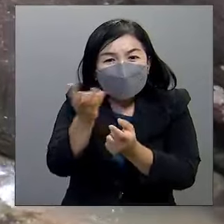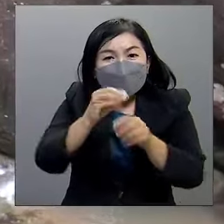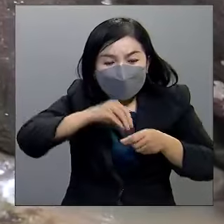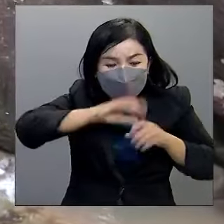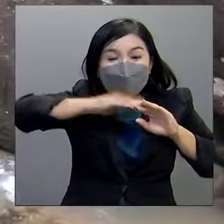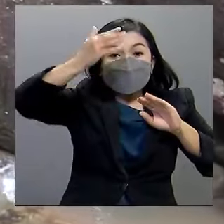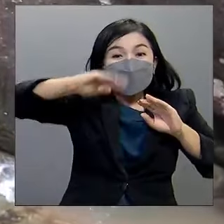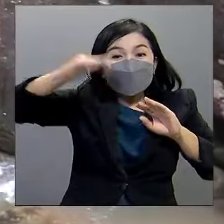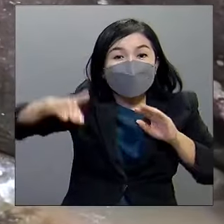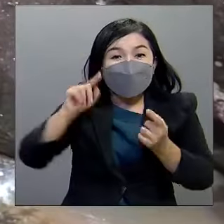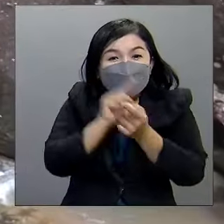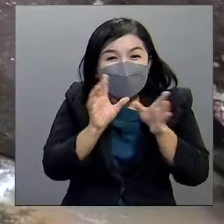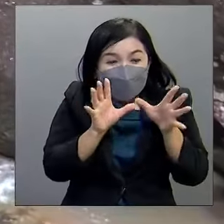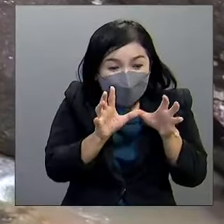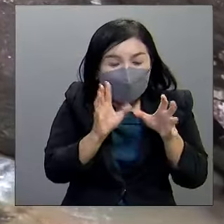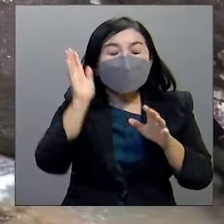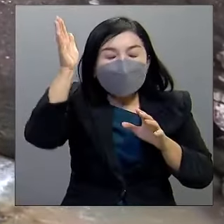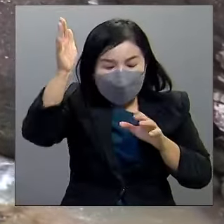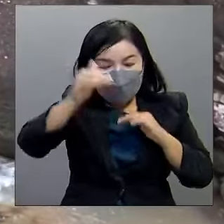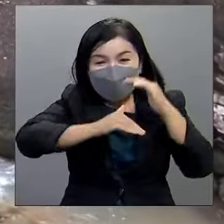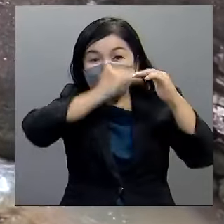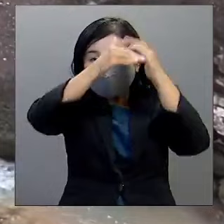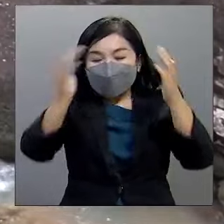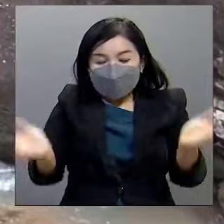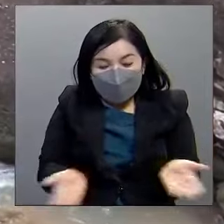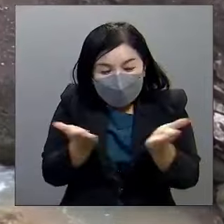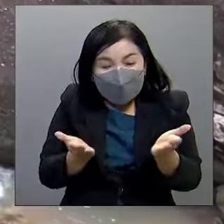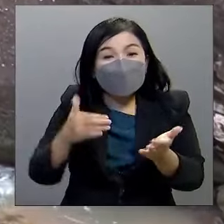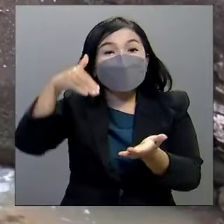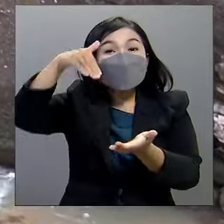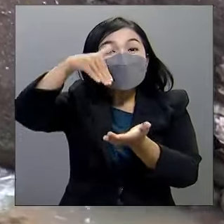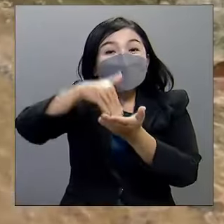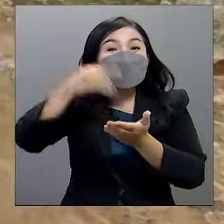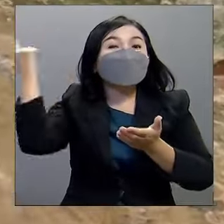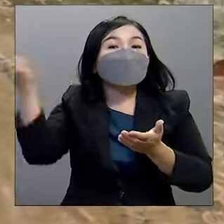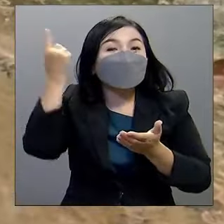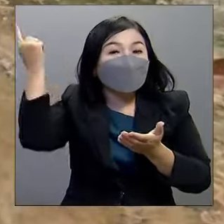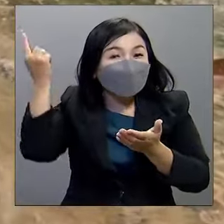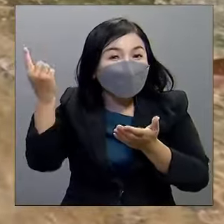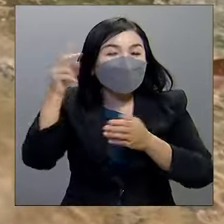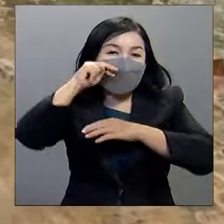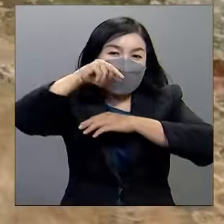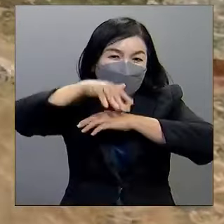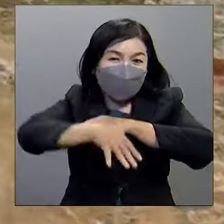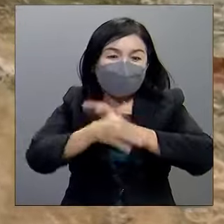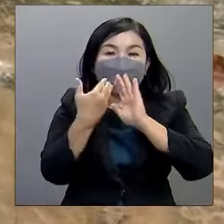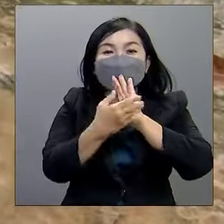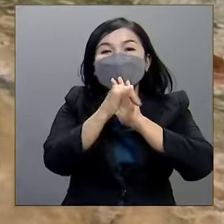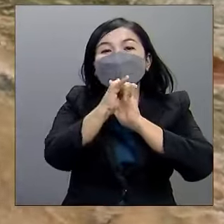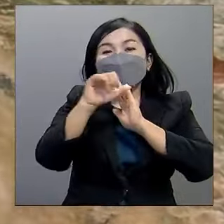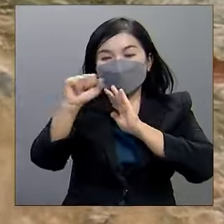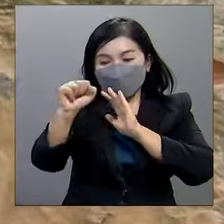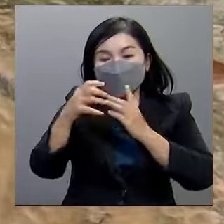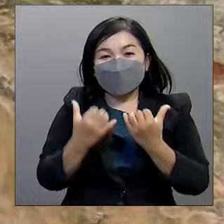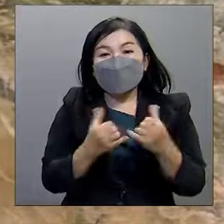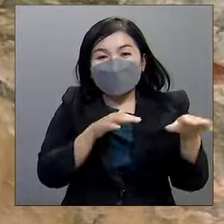ณนั้นโดยล่าสุดครับก็เตรียมที่จะพัฒนาและสนับสนุนส่งเสริมให้เป็นแหล่งท่องเที่ยวทางธรรมชาติอีกแห่งหนึ่งของจังหวัดยโสธรโดยในเบื้องต้นครับเ